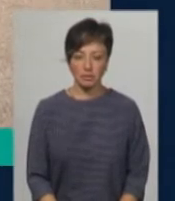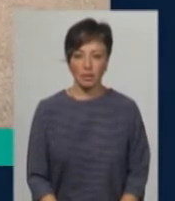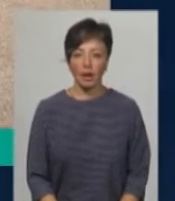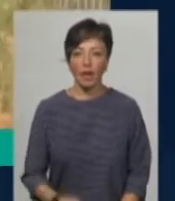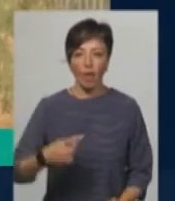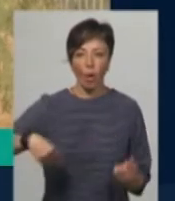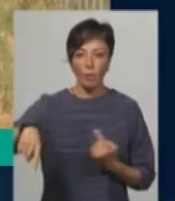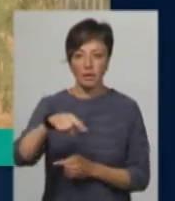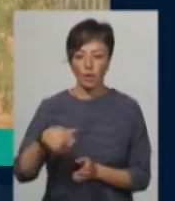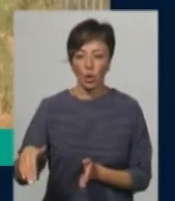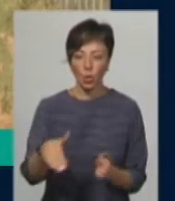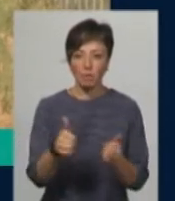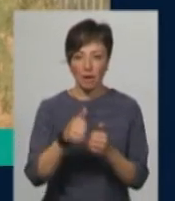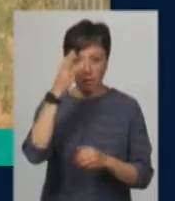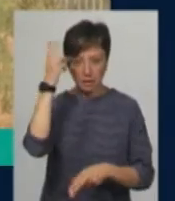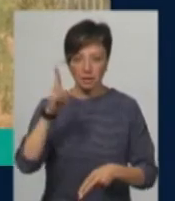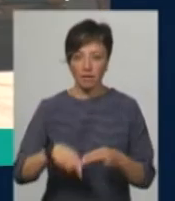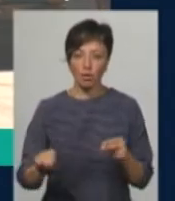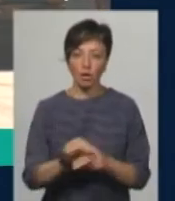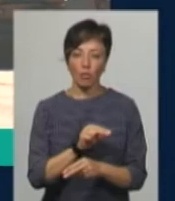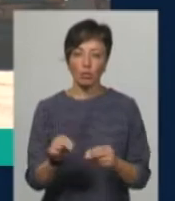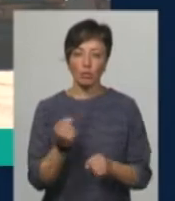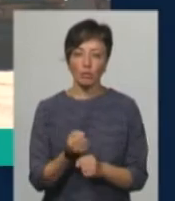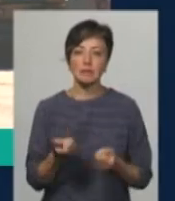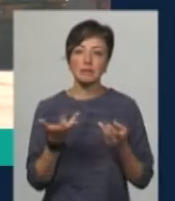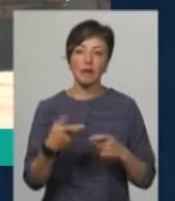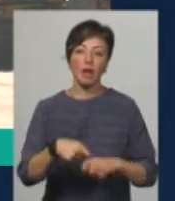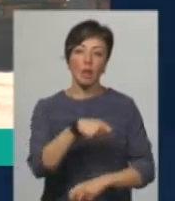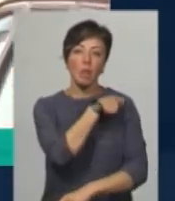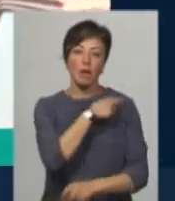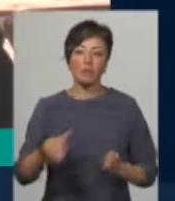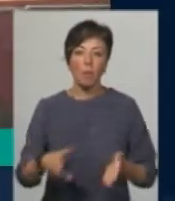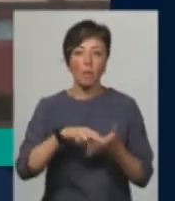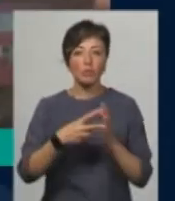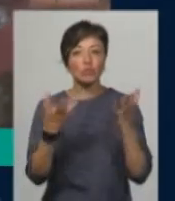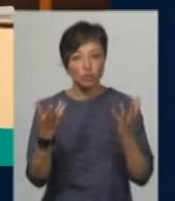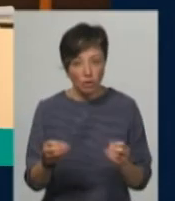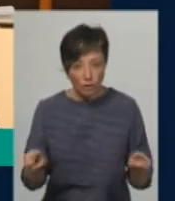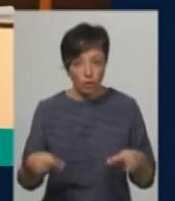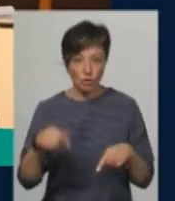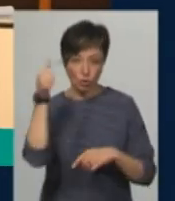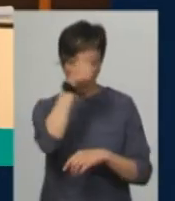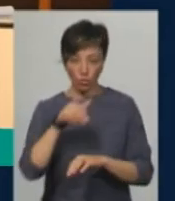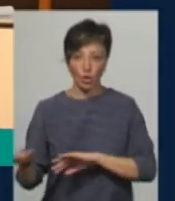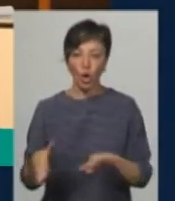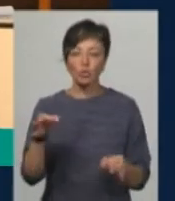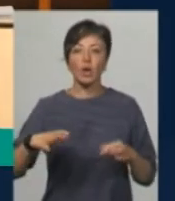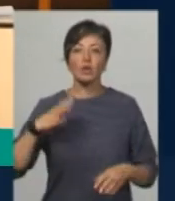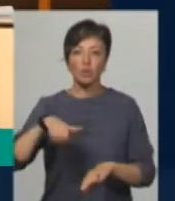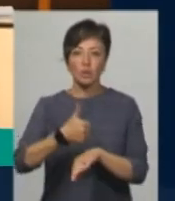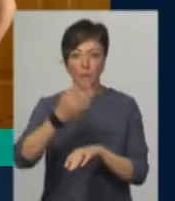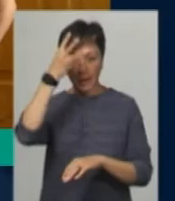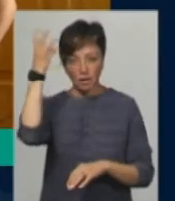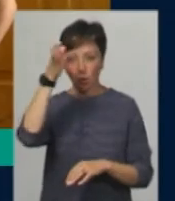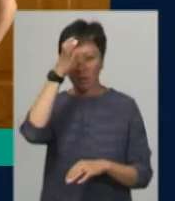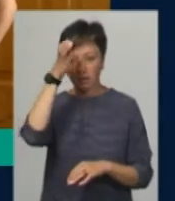На об'їзній дорозі біля Хмельницького завершують ремонтні роботи. Скільки кілометрів дороги планують ще відновити цьогоріч? Суд над екс-очільником